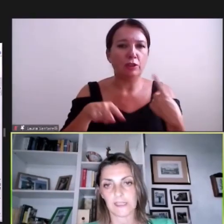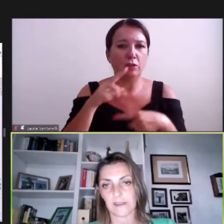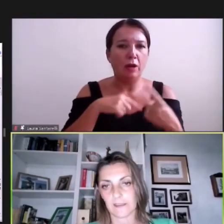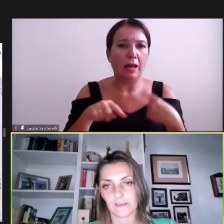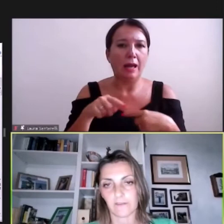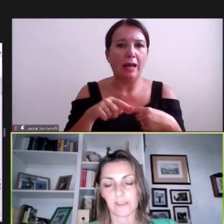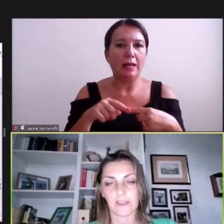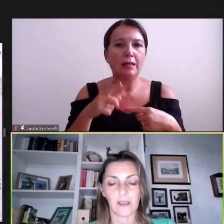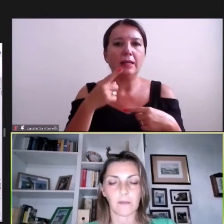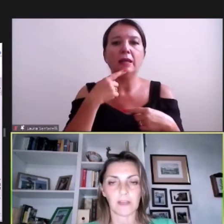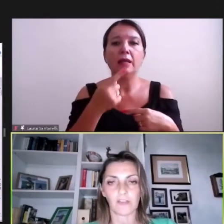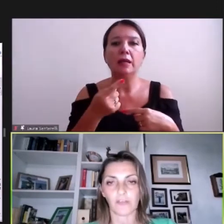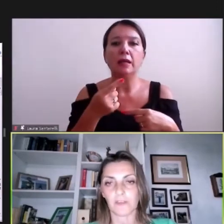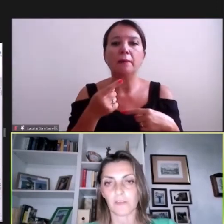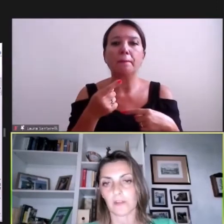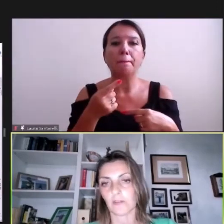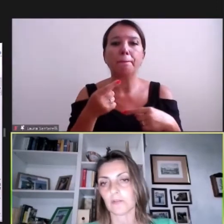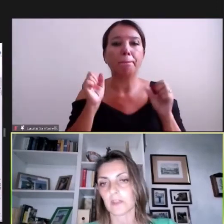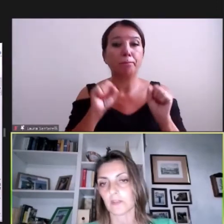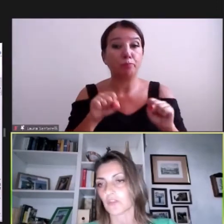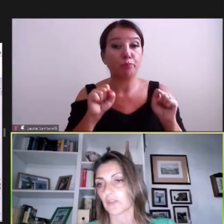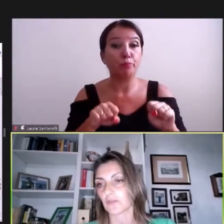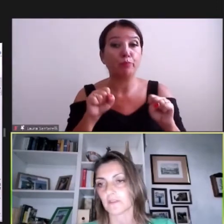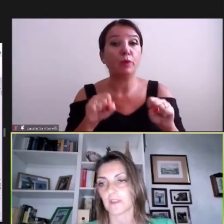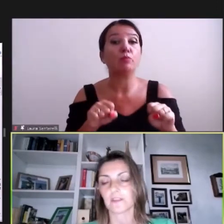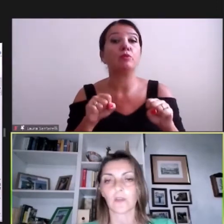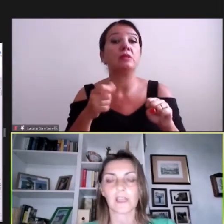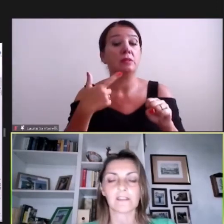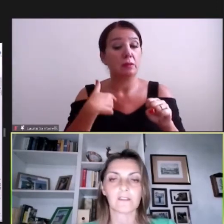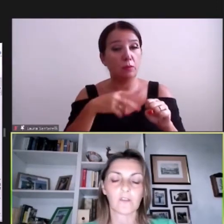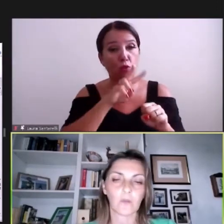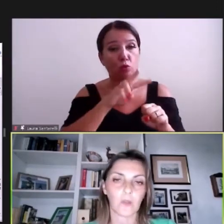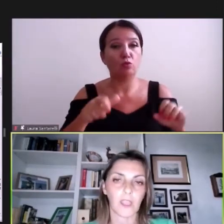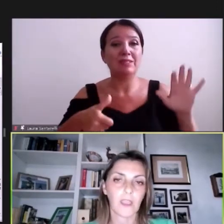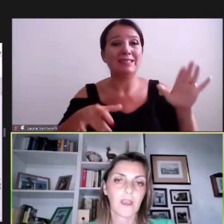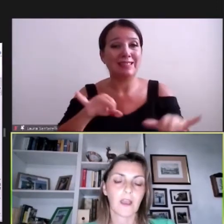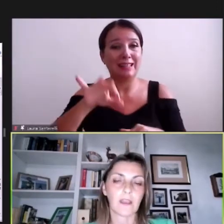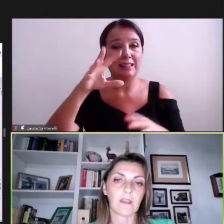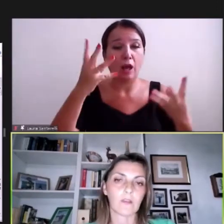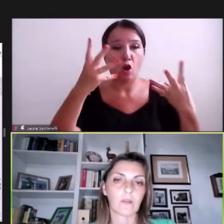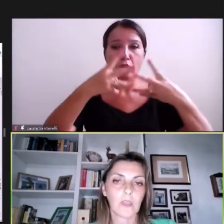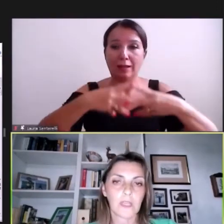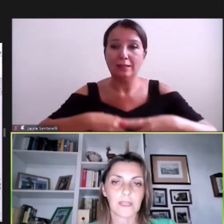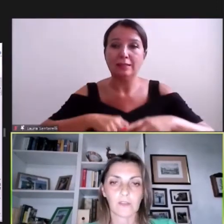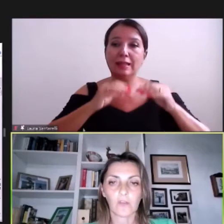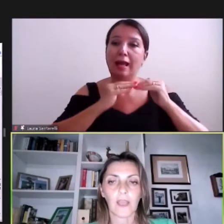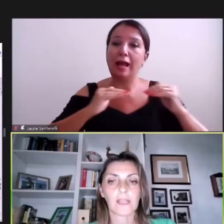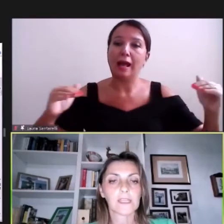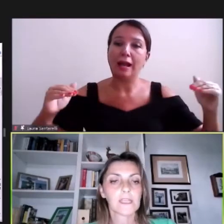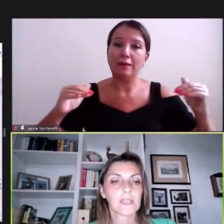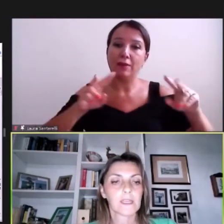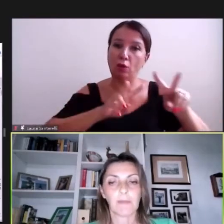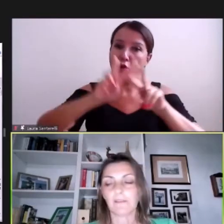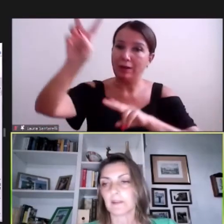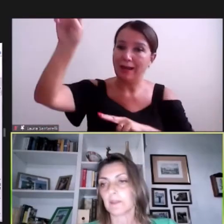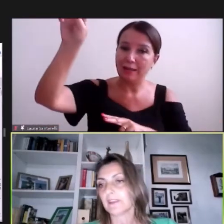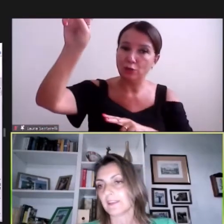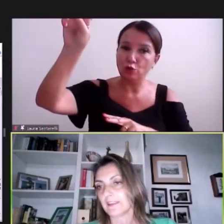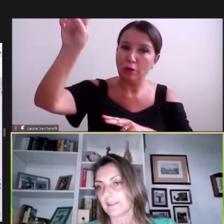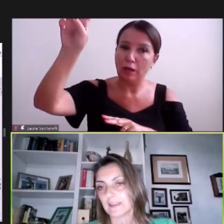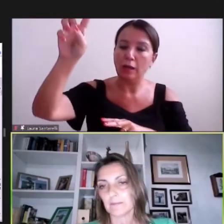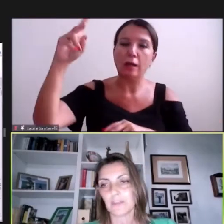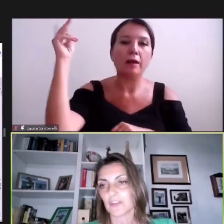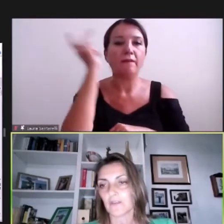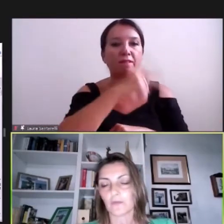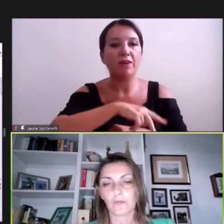da Enea, che vede la partecipazione di oltre 260 organizzazioni a livello nazionale, ma veramente